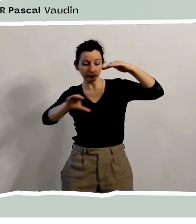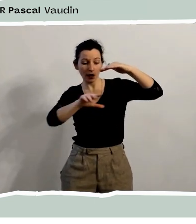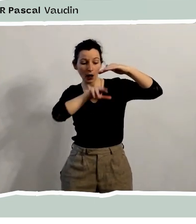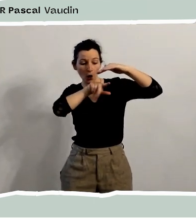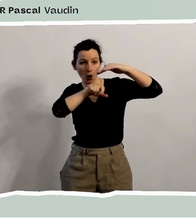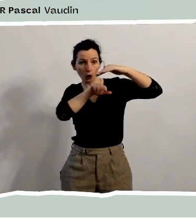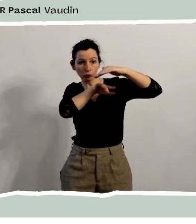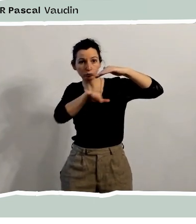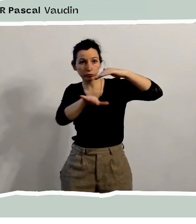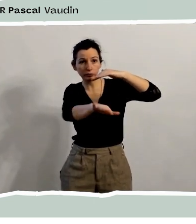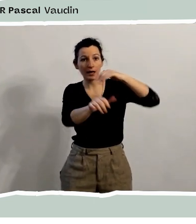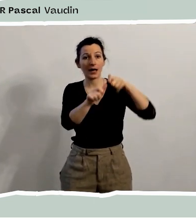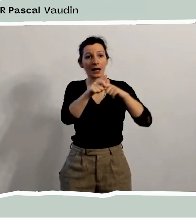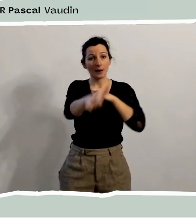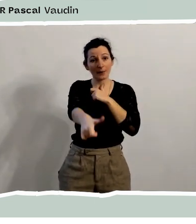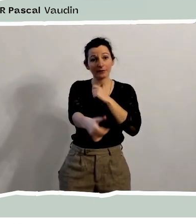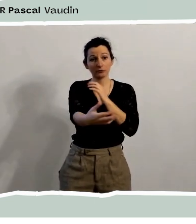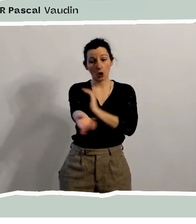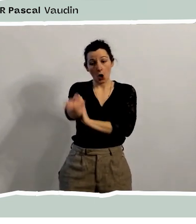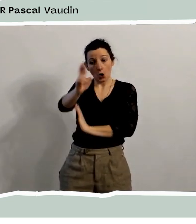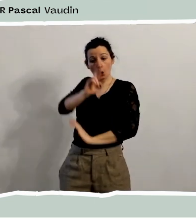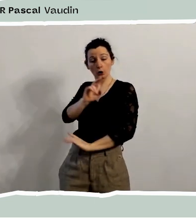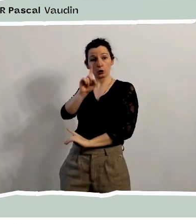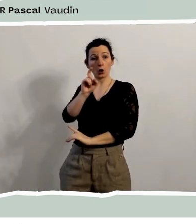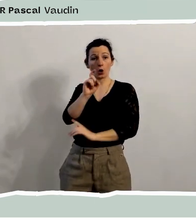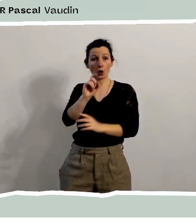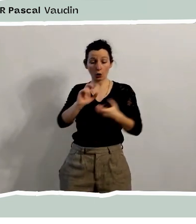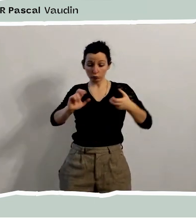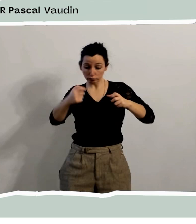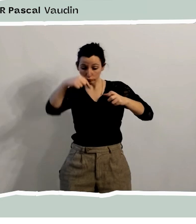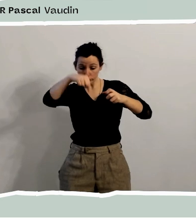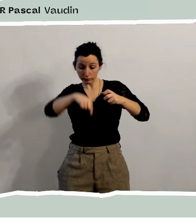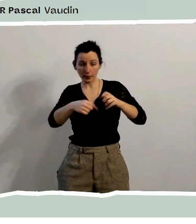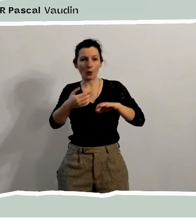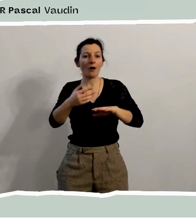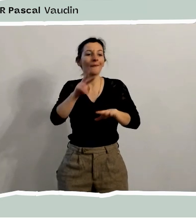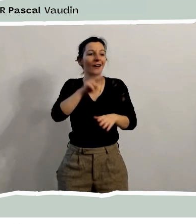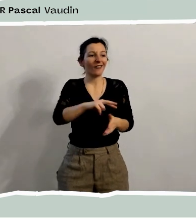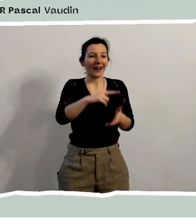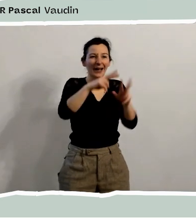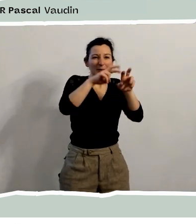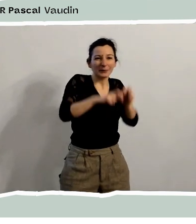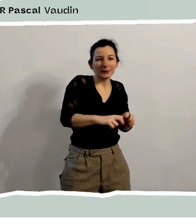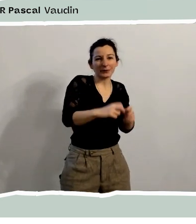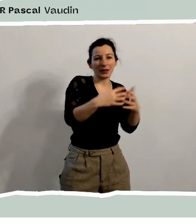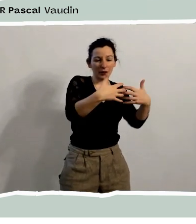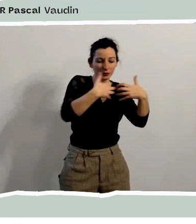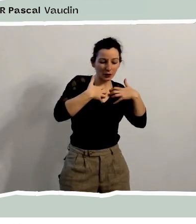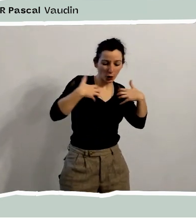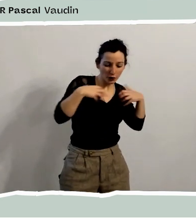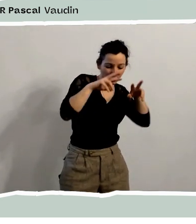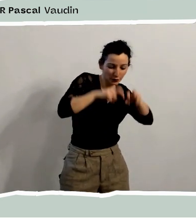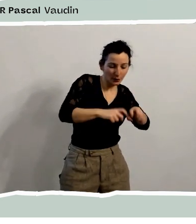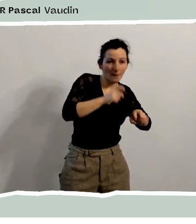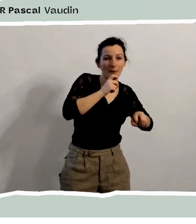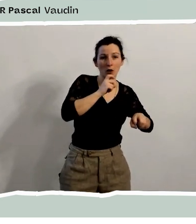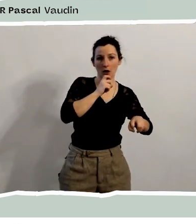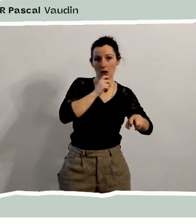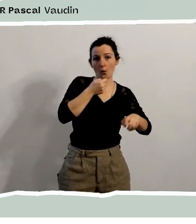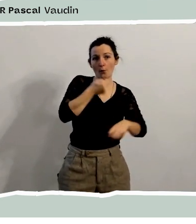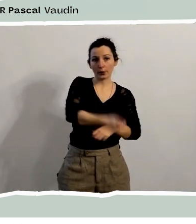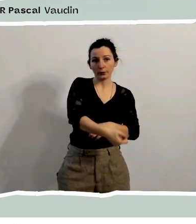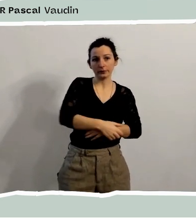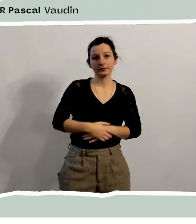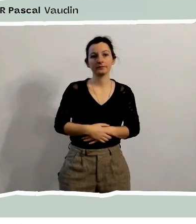retrouver dans l'eau du robinet. Mais là, il n'y a pas beaucoup d'informations sur ça. Ce que l'on sait par contre, c'est une